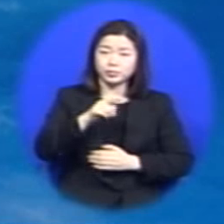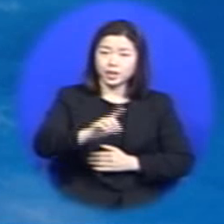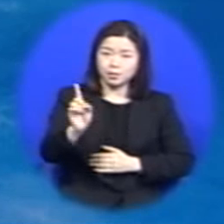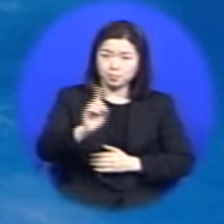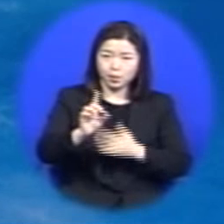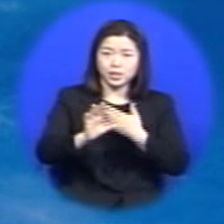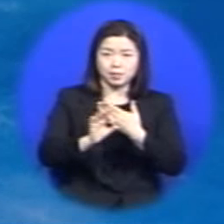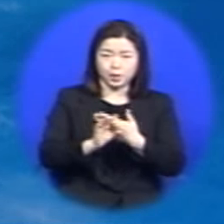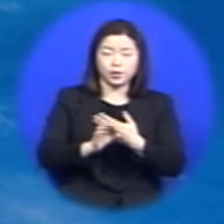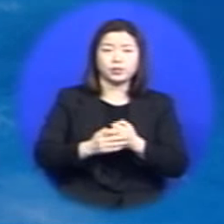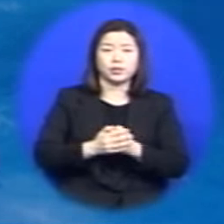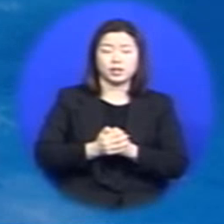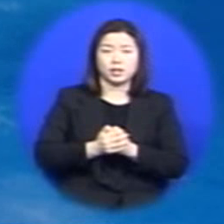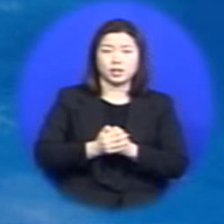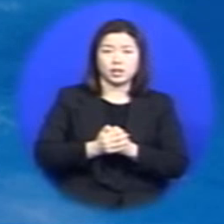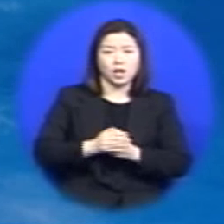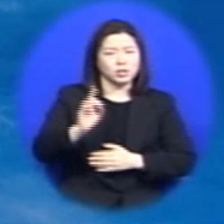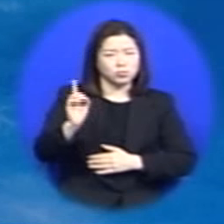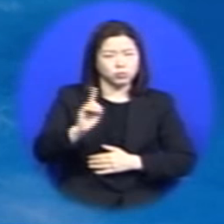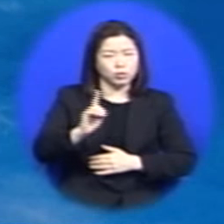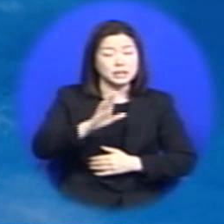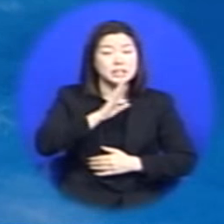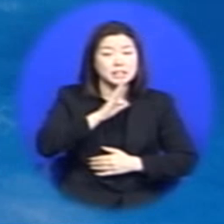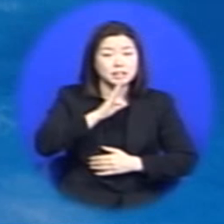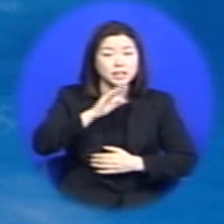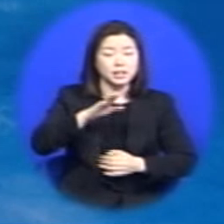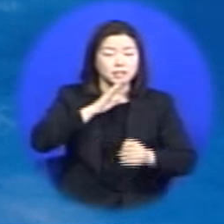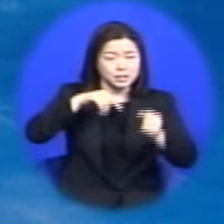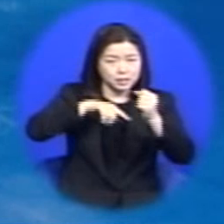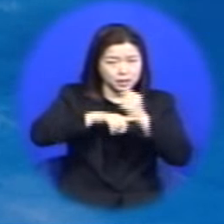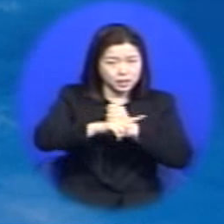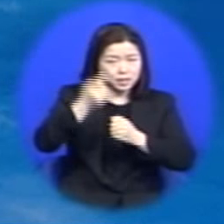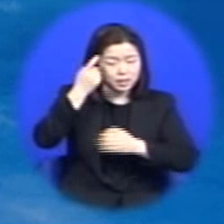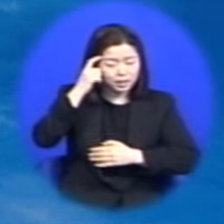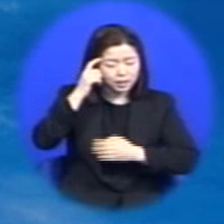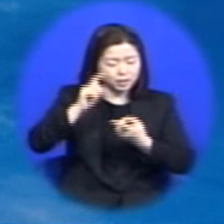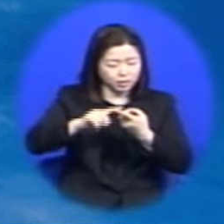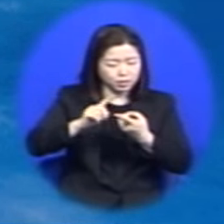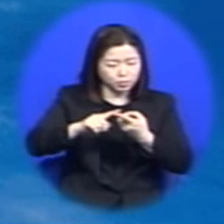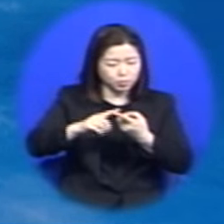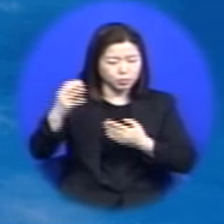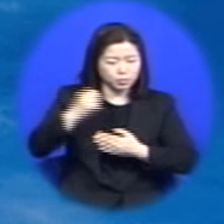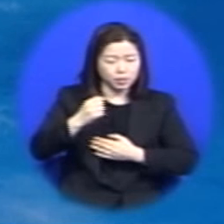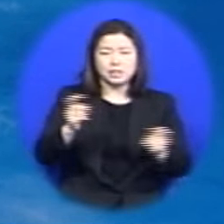뭐냐면 무엇이 진리냐는 것을 가지고 싸우지 말자는 겁니다.